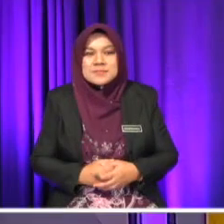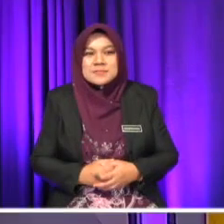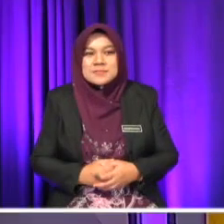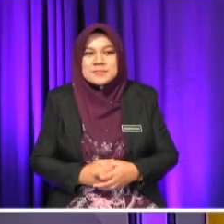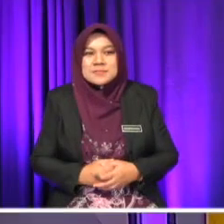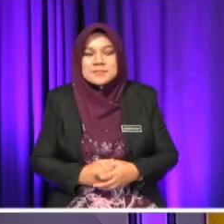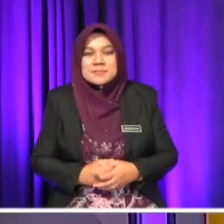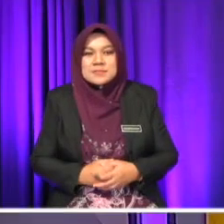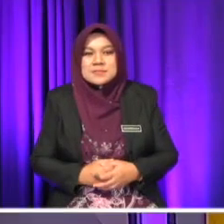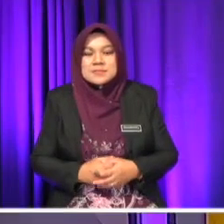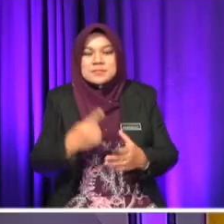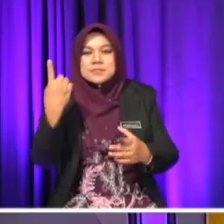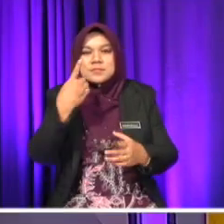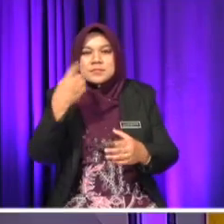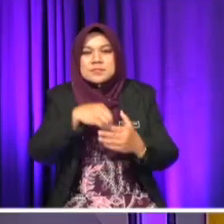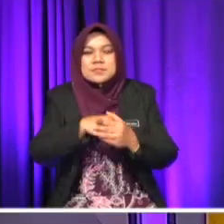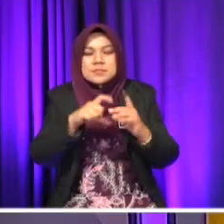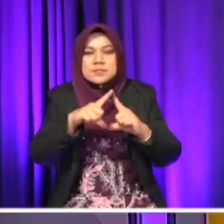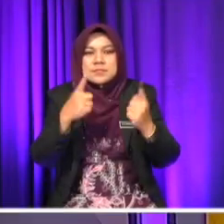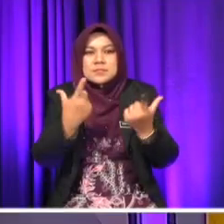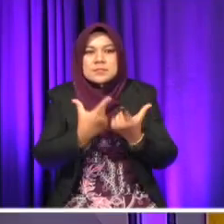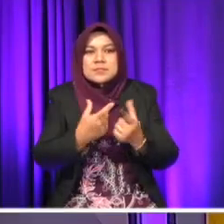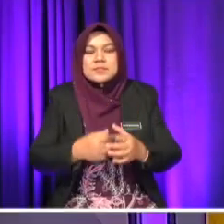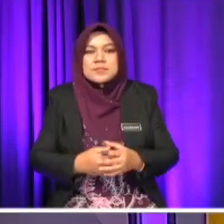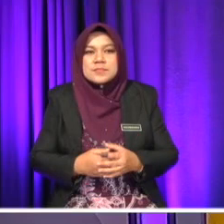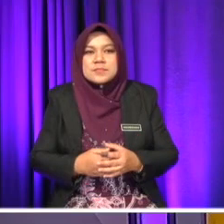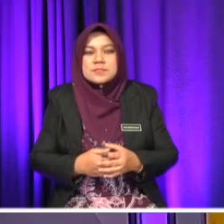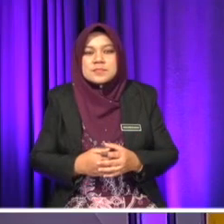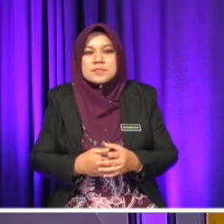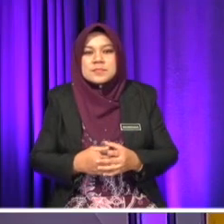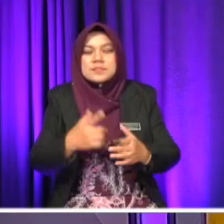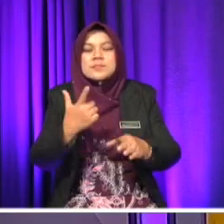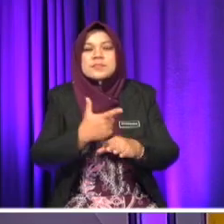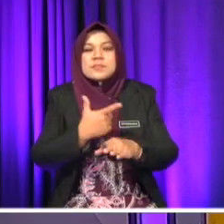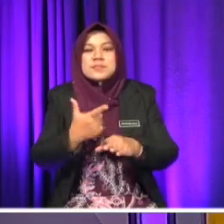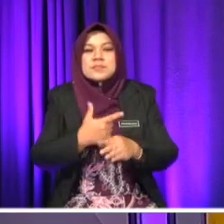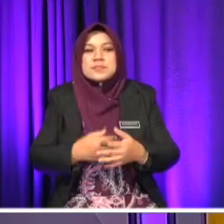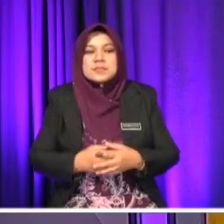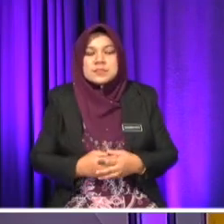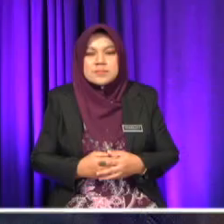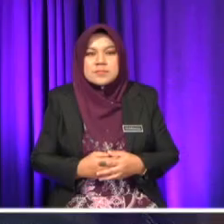selalu dalam gelas ambil lagu Gurindam Ji wo saja